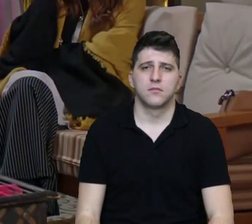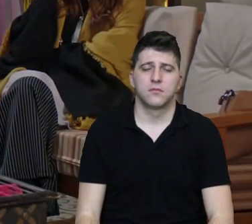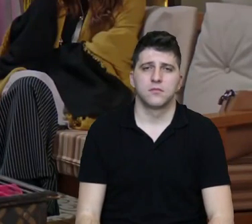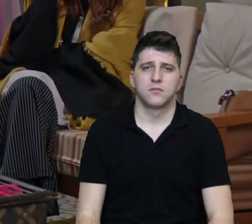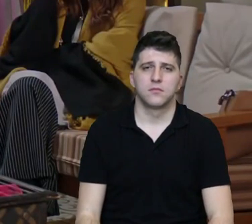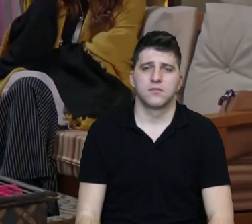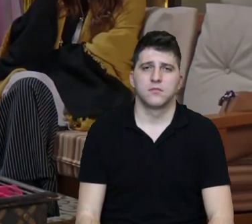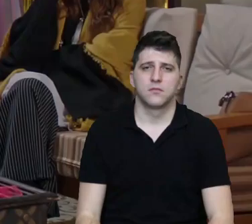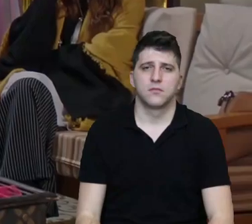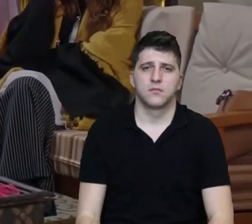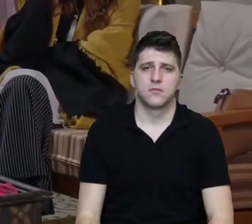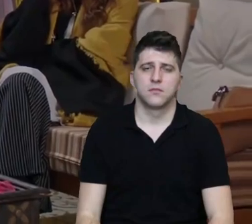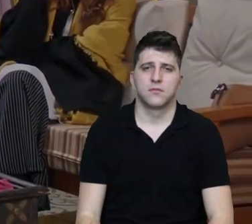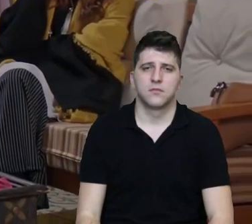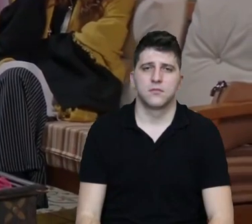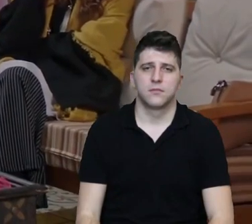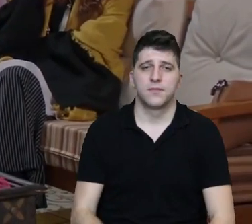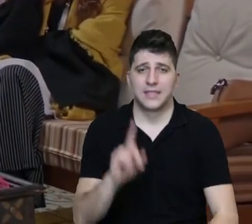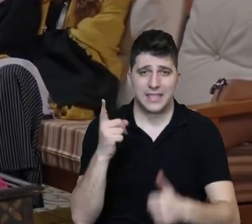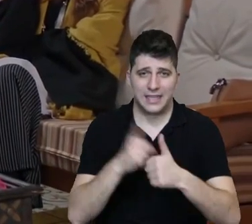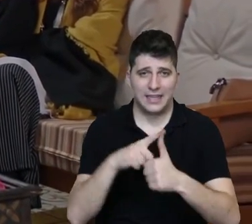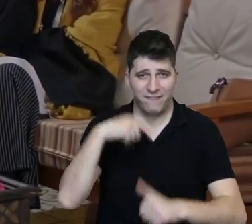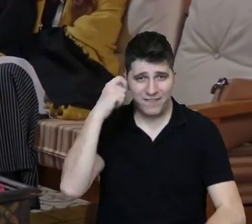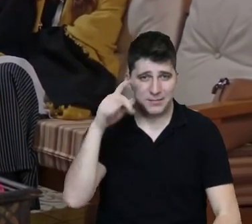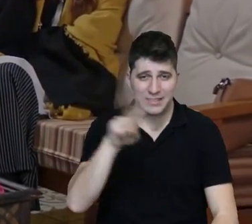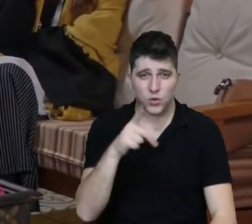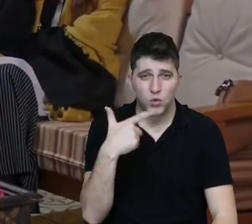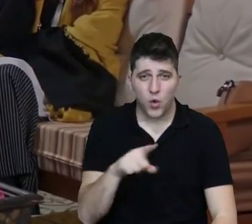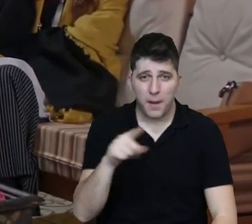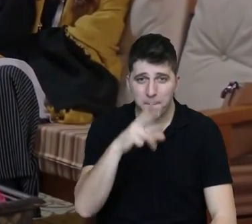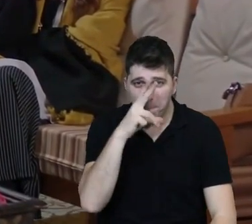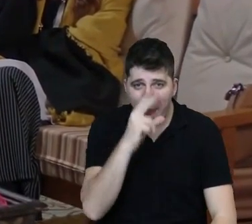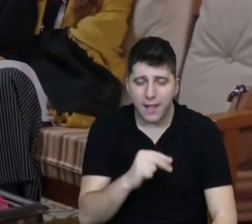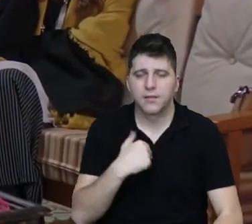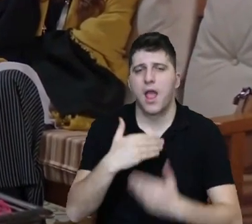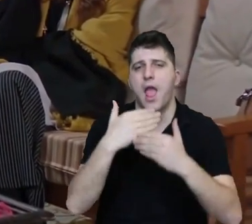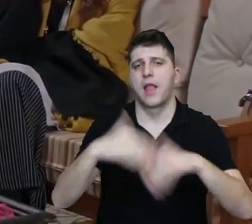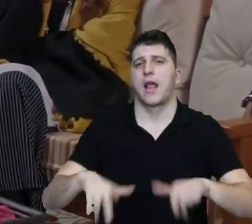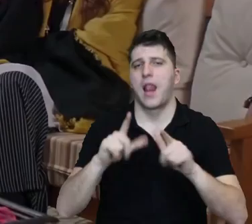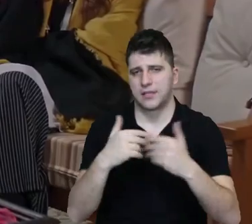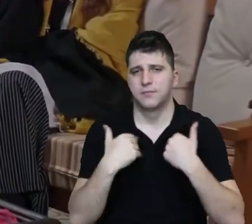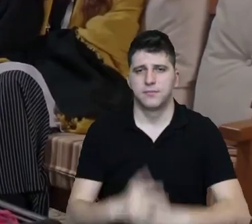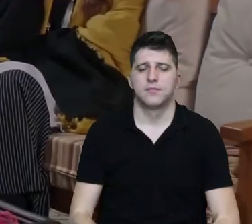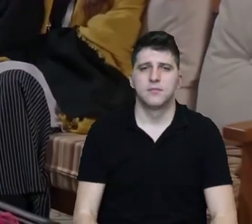duran Nazmiye oturdu. Önce filmcilerin kasabamızı beğenmesine engel olmamız